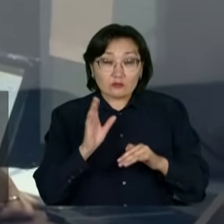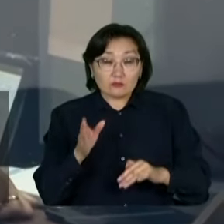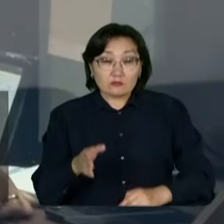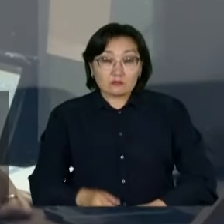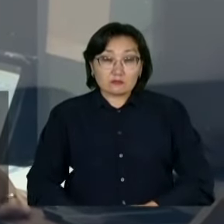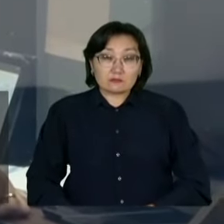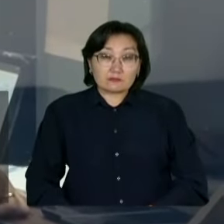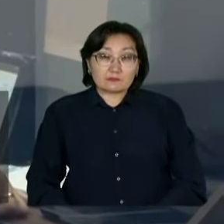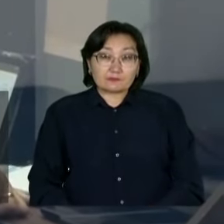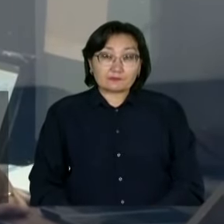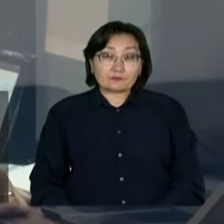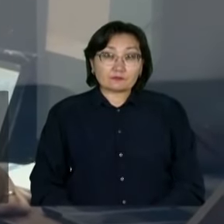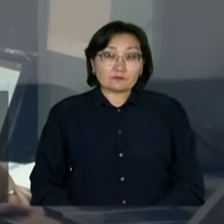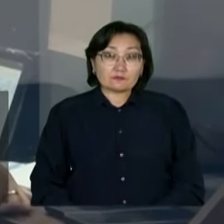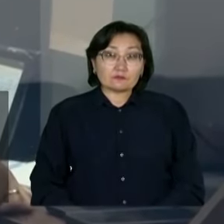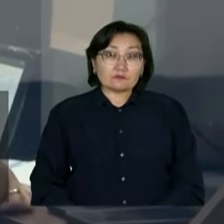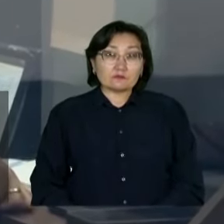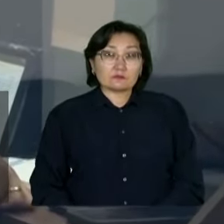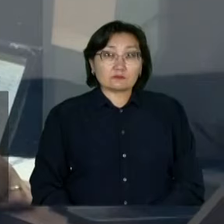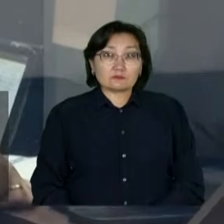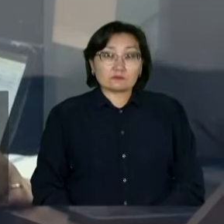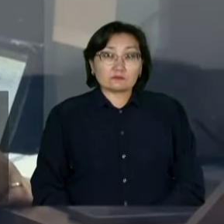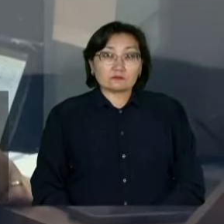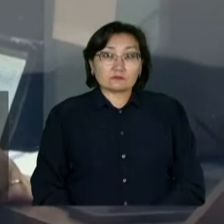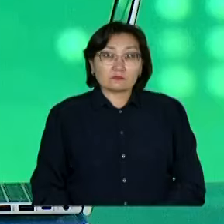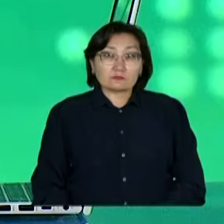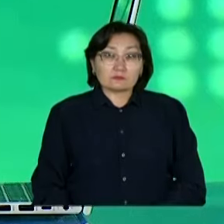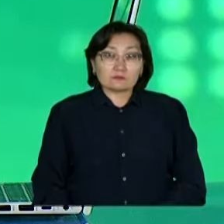Бернебек, Назерке Күбасова, Александр Крапивкин, Алматы телеарнасы, Түркістан.